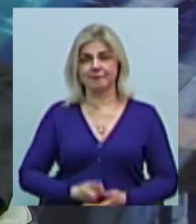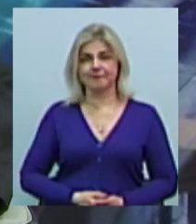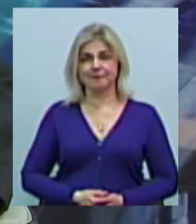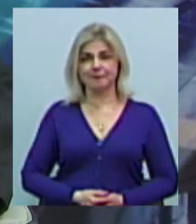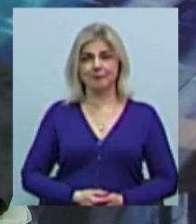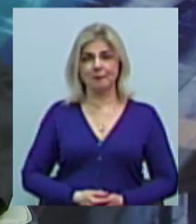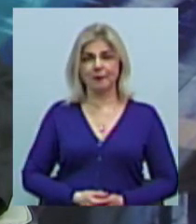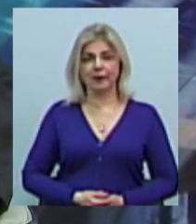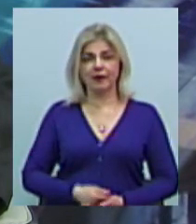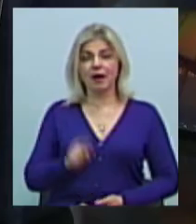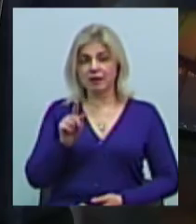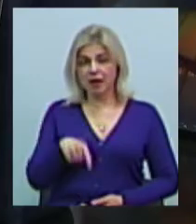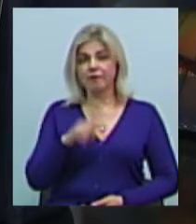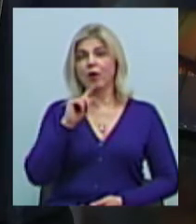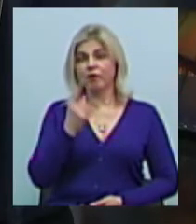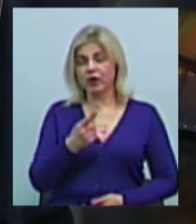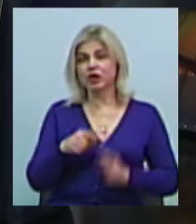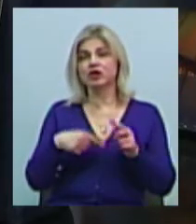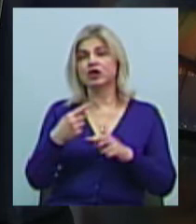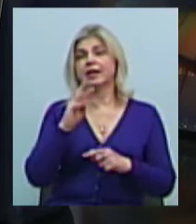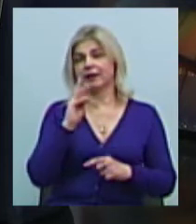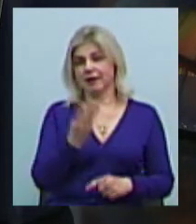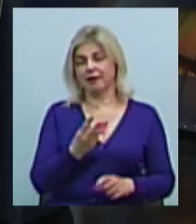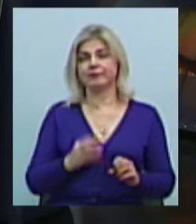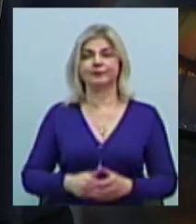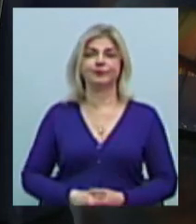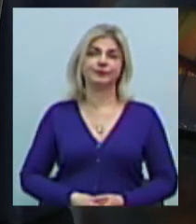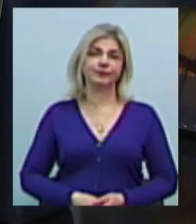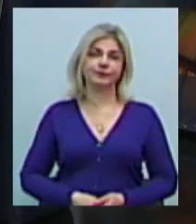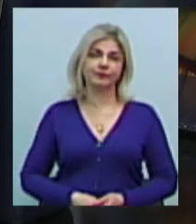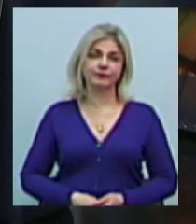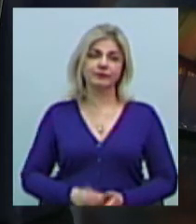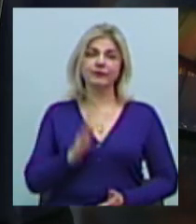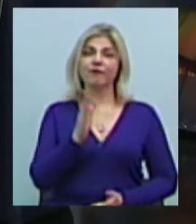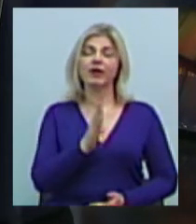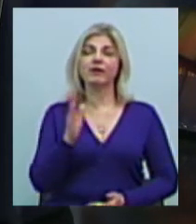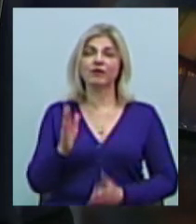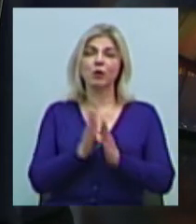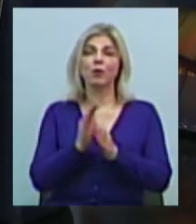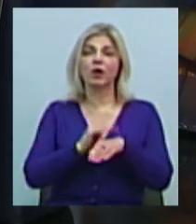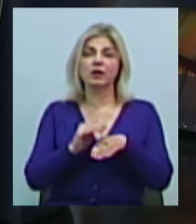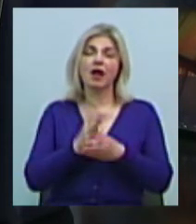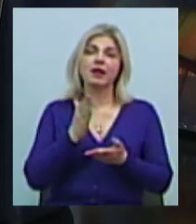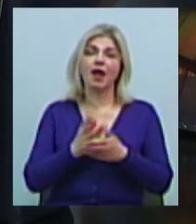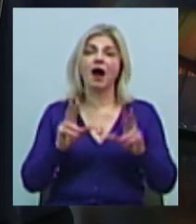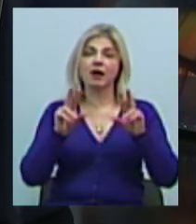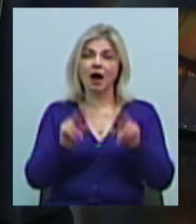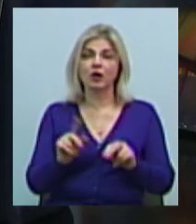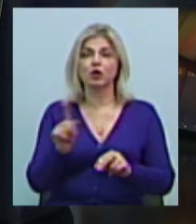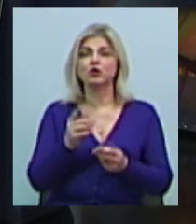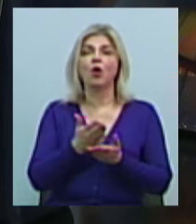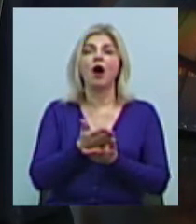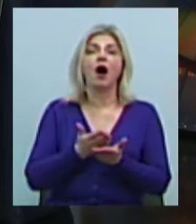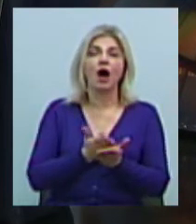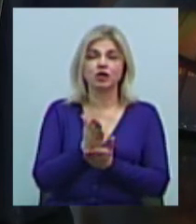Навіть через рік, навіть через два? Три. Через три. Да. Угу. Валентин Володимирович, будь ласка, чи є гарантії того, що якість